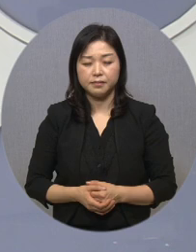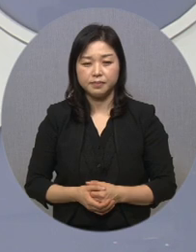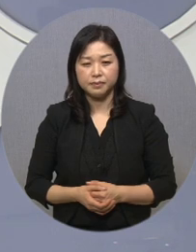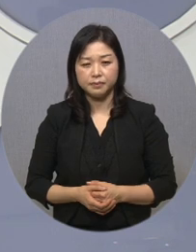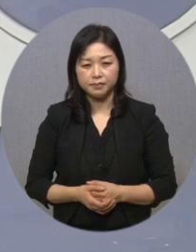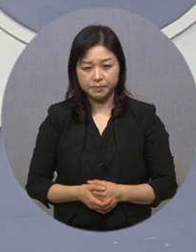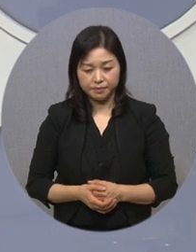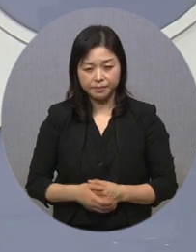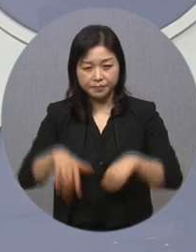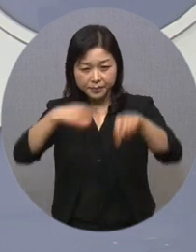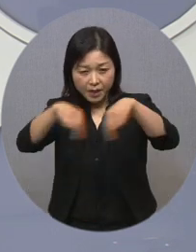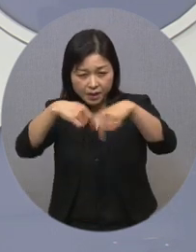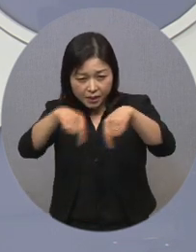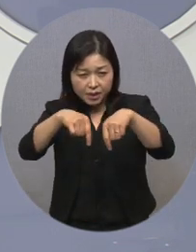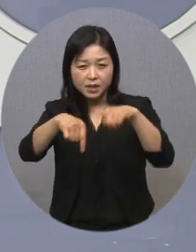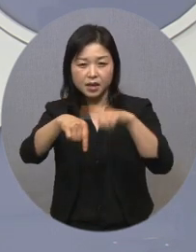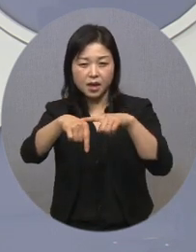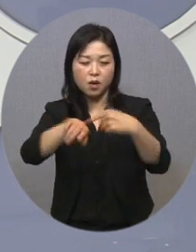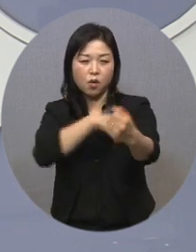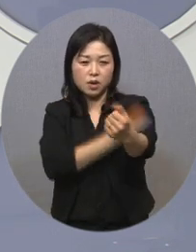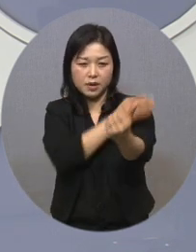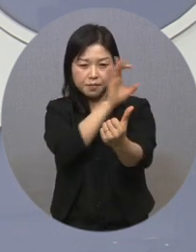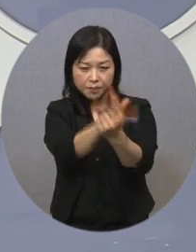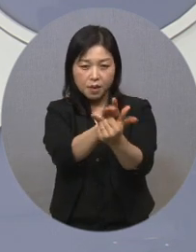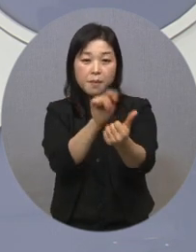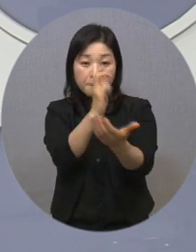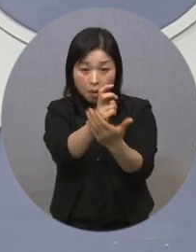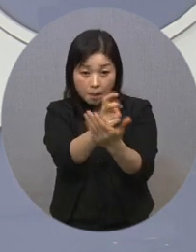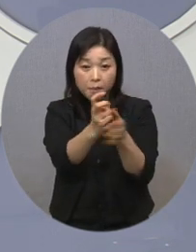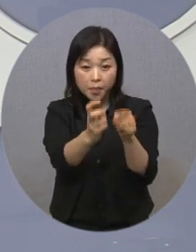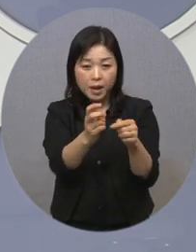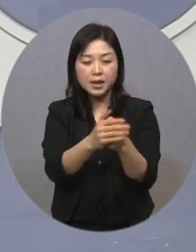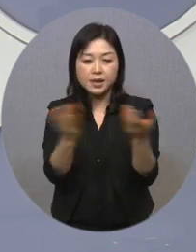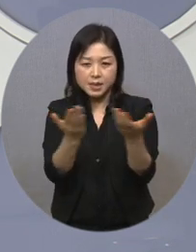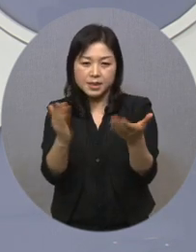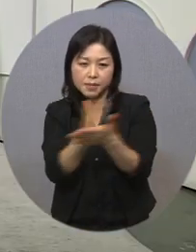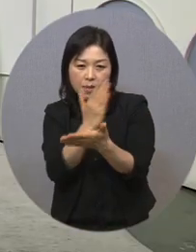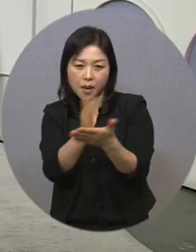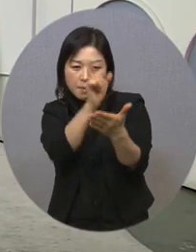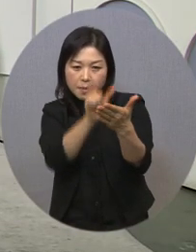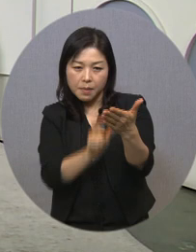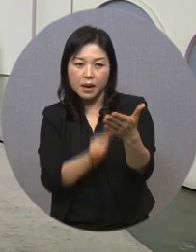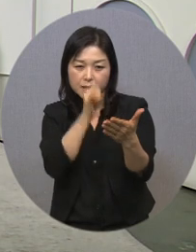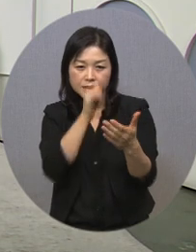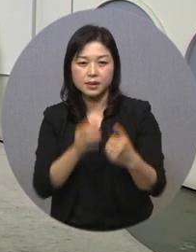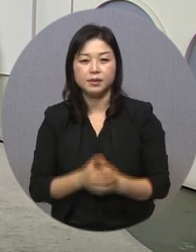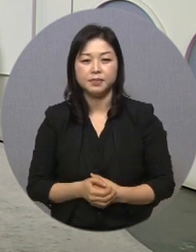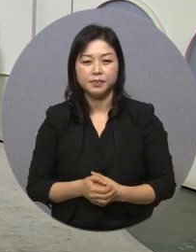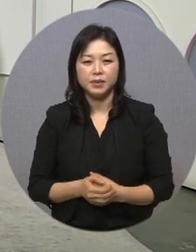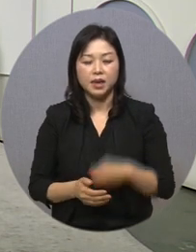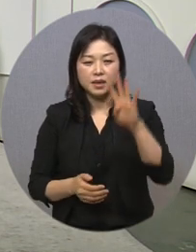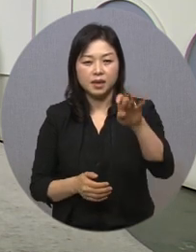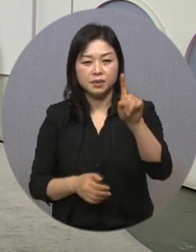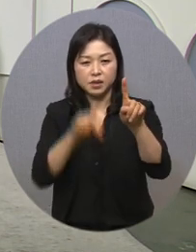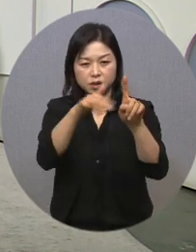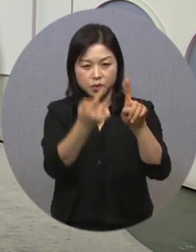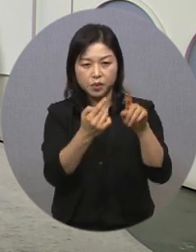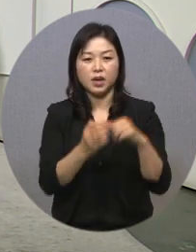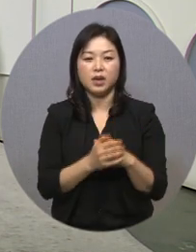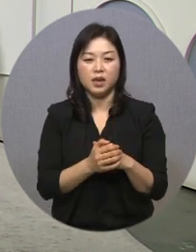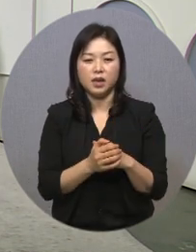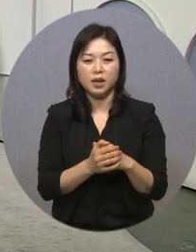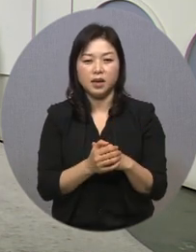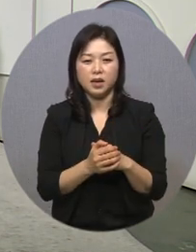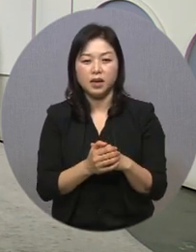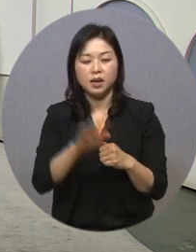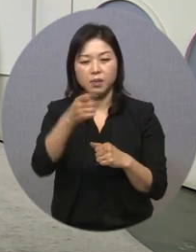자치분권법에 자치단체의 업무 분장들을 명시하고 있습니다. 41조에 특례시,